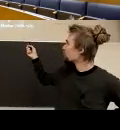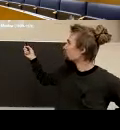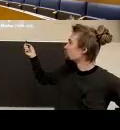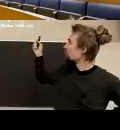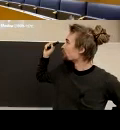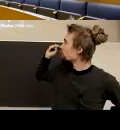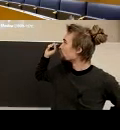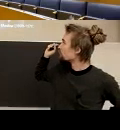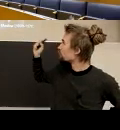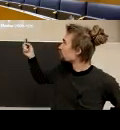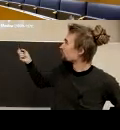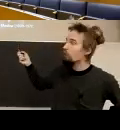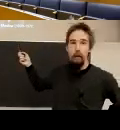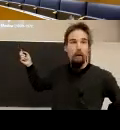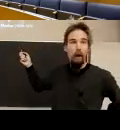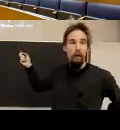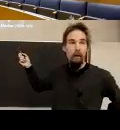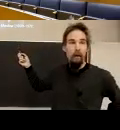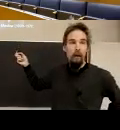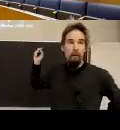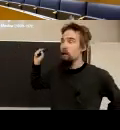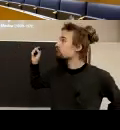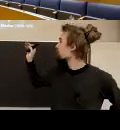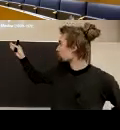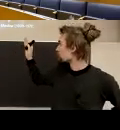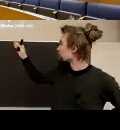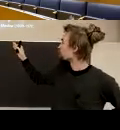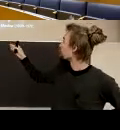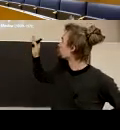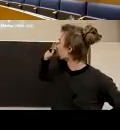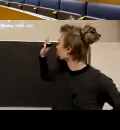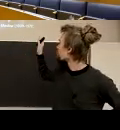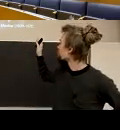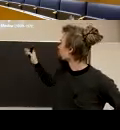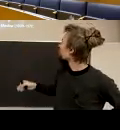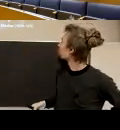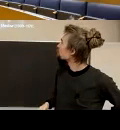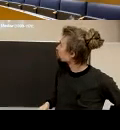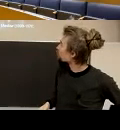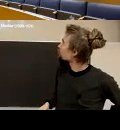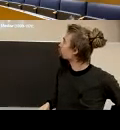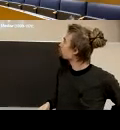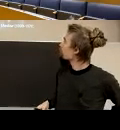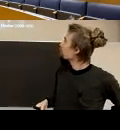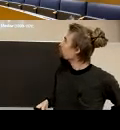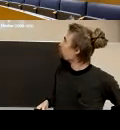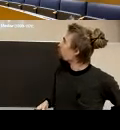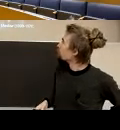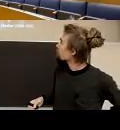Maslowlta. Monet niin kuin psykoanalyytikkoja, tai Fromm oli psykoanalyytikko, Maslow ehkä enemmän psykologi.